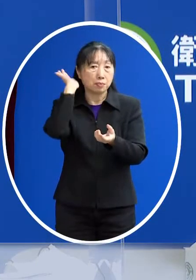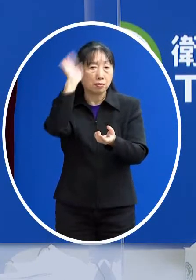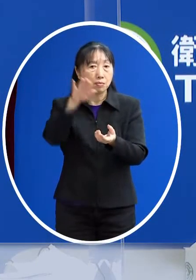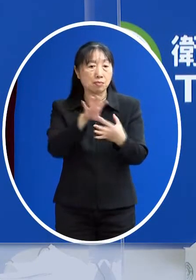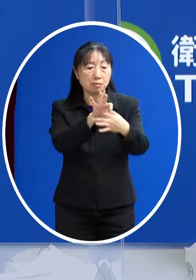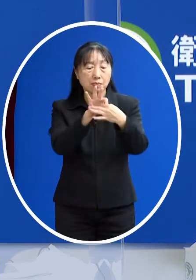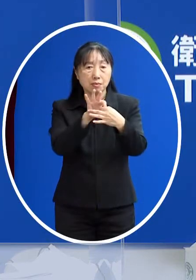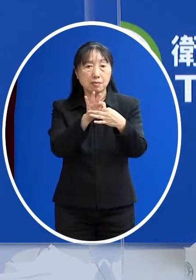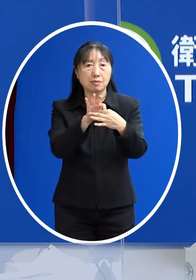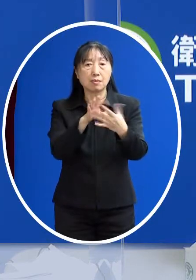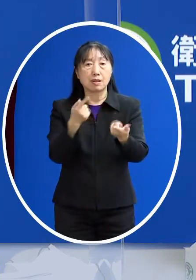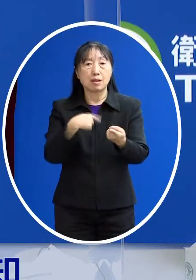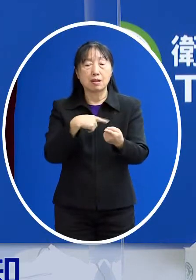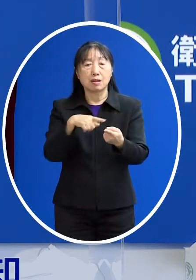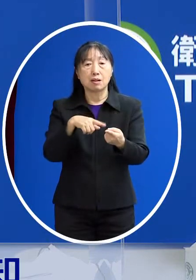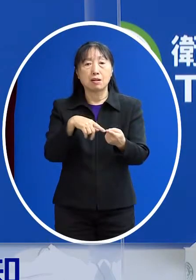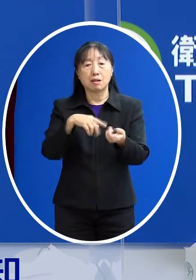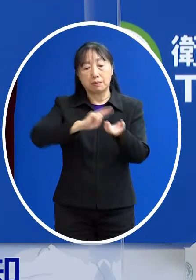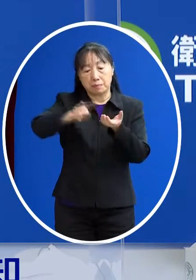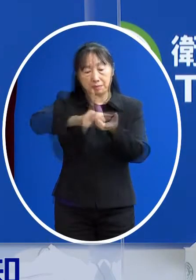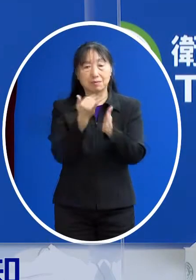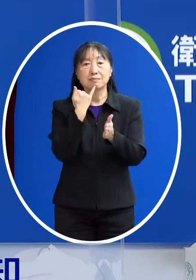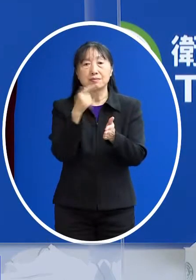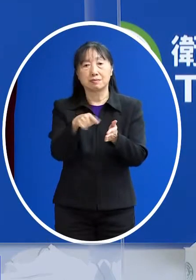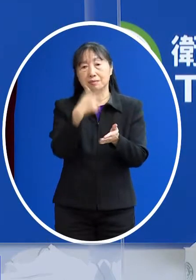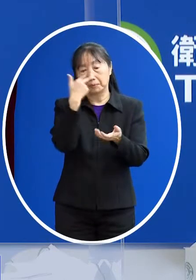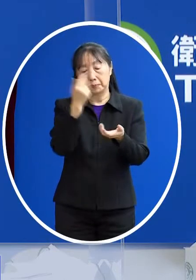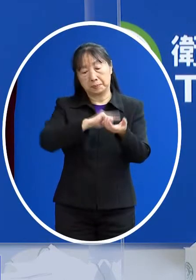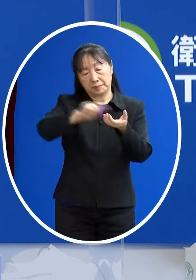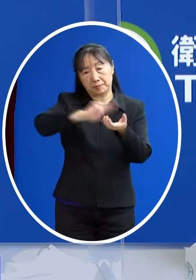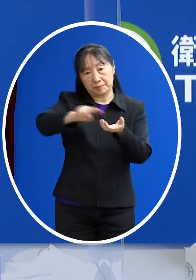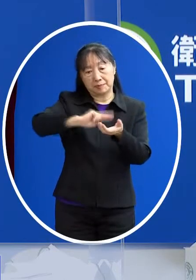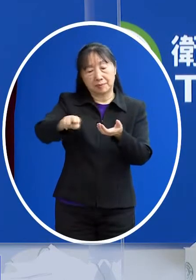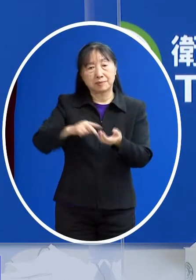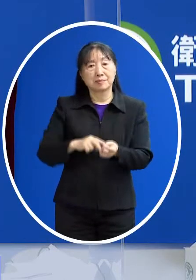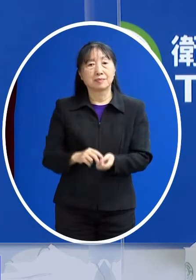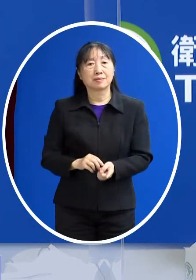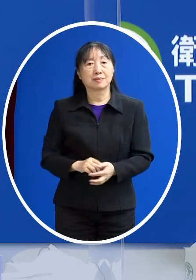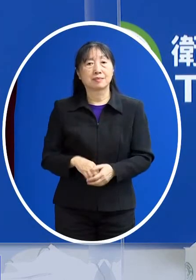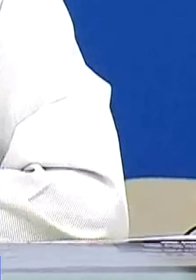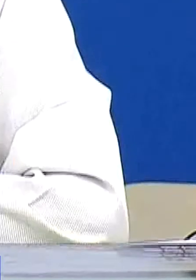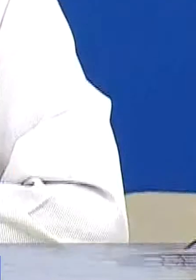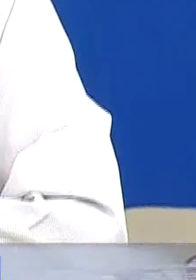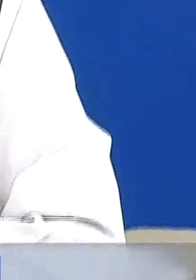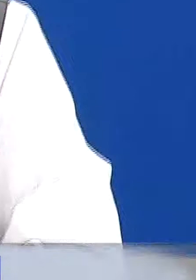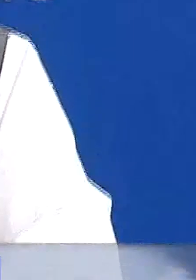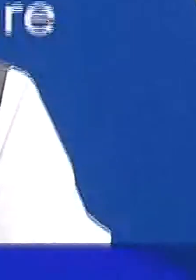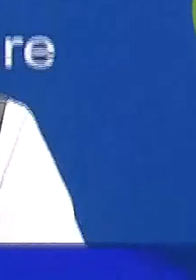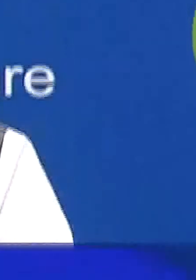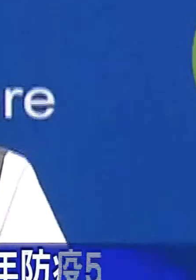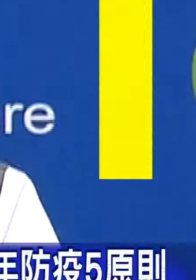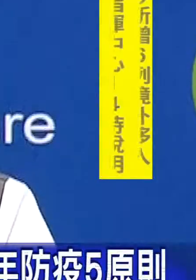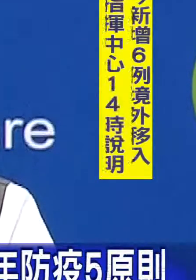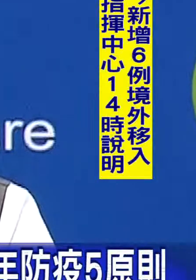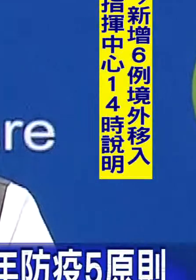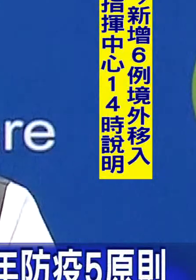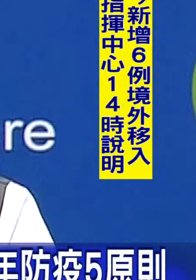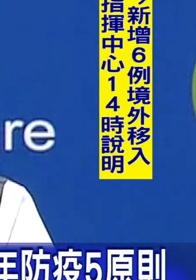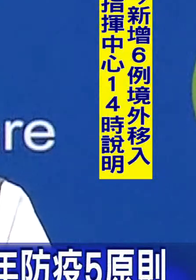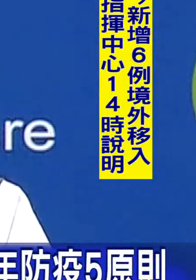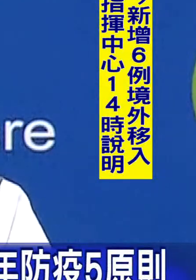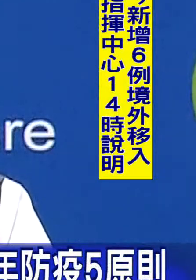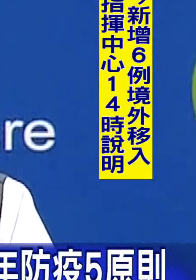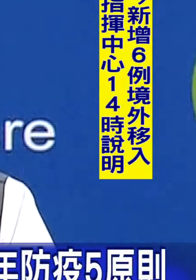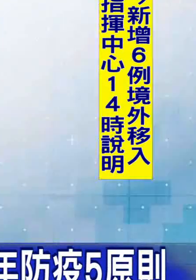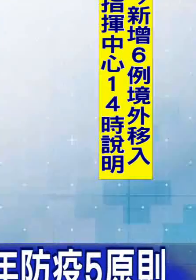们要做简讯、细胞简讯等等的通知，才能够及时的联络到。 指挥中心也要求地方政府提